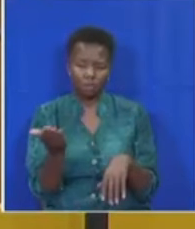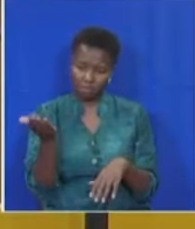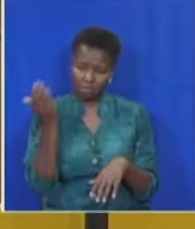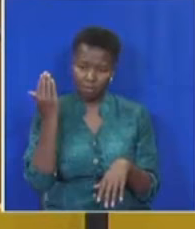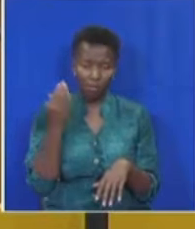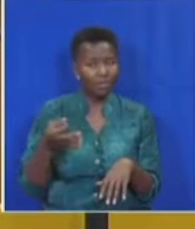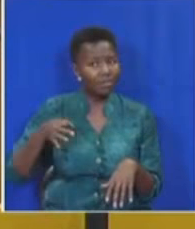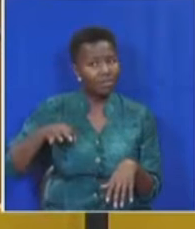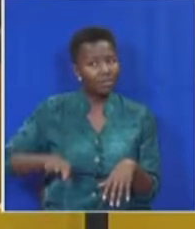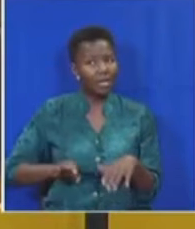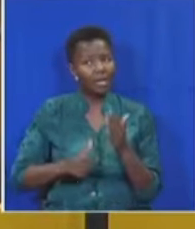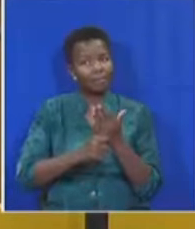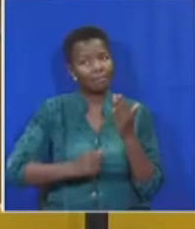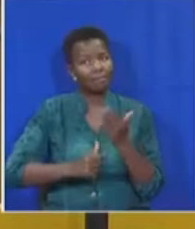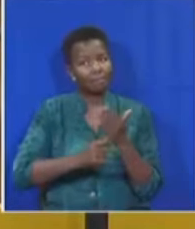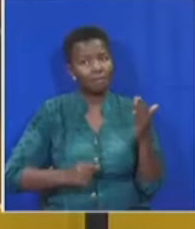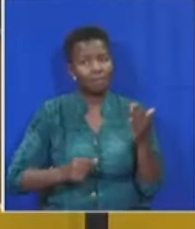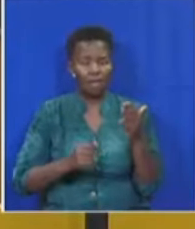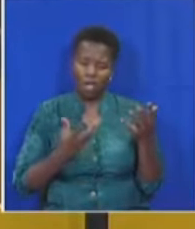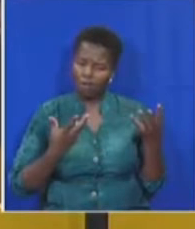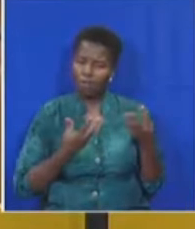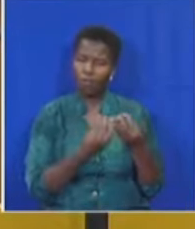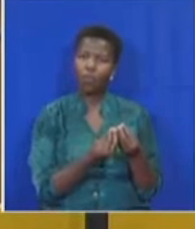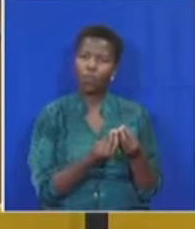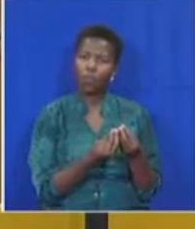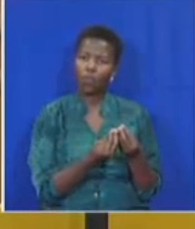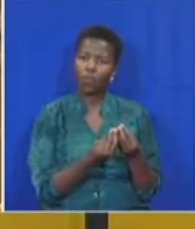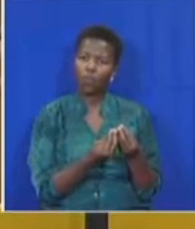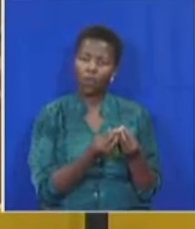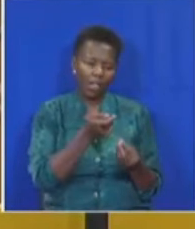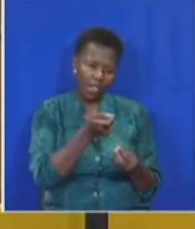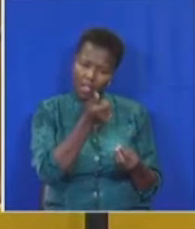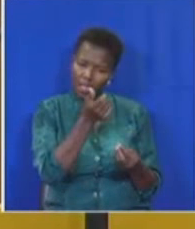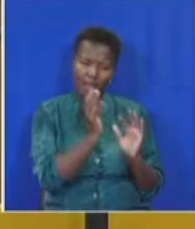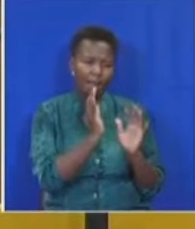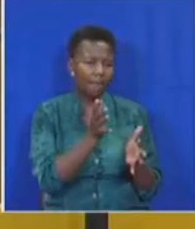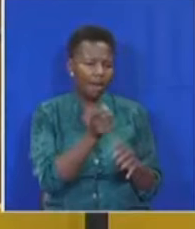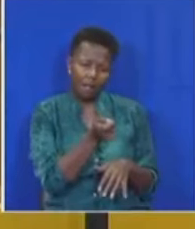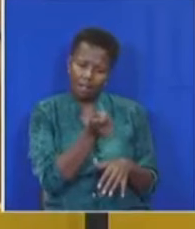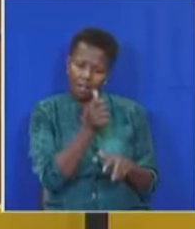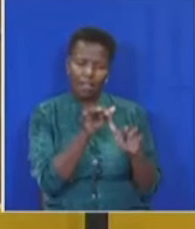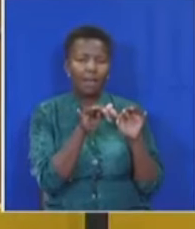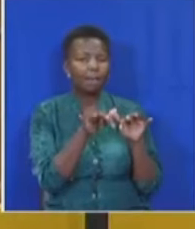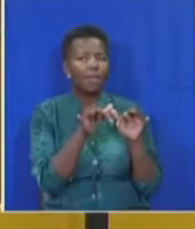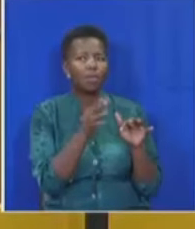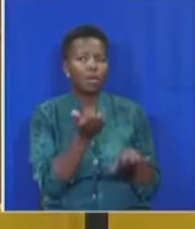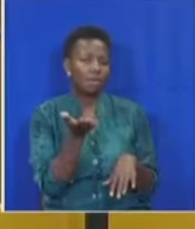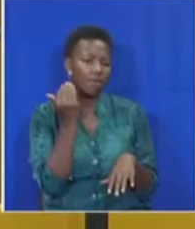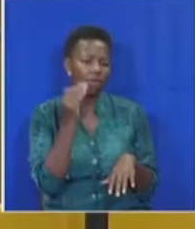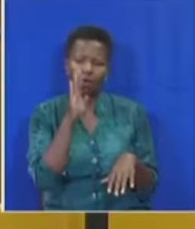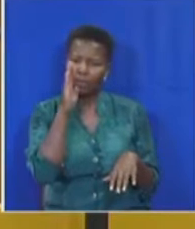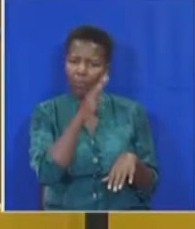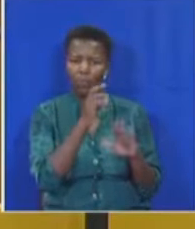kakhulu bekungekho norms and standards zoba ubani wamkela malini